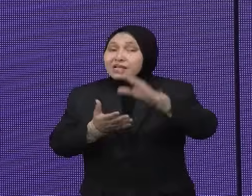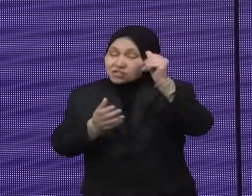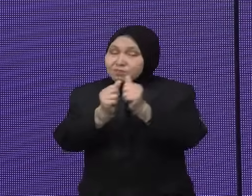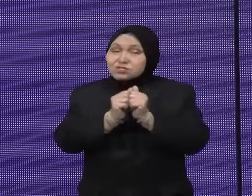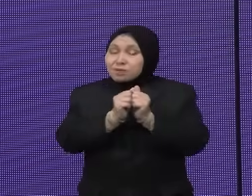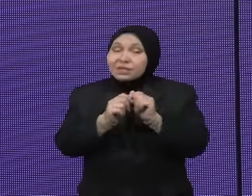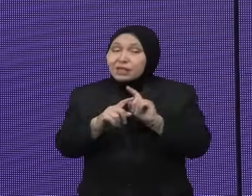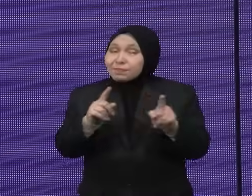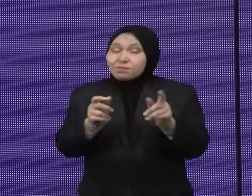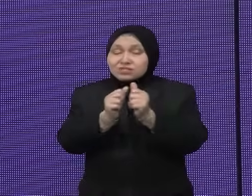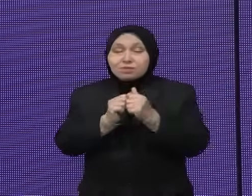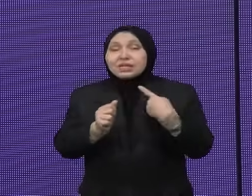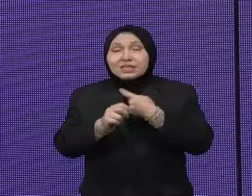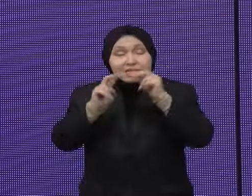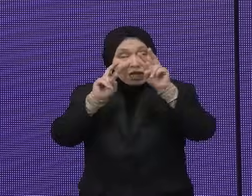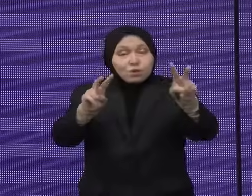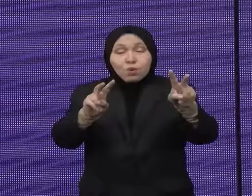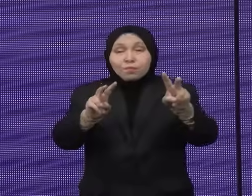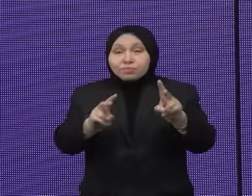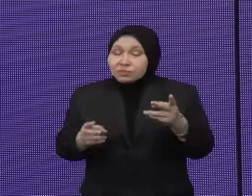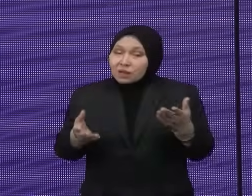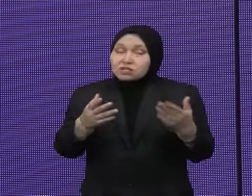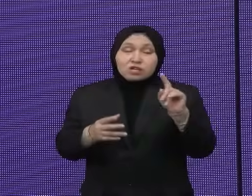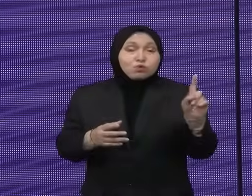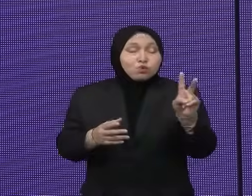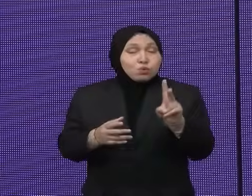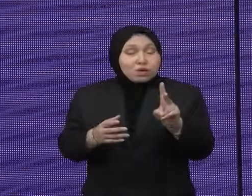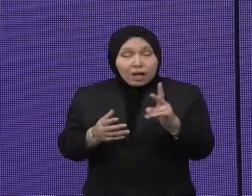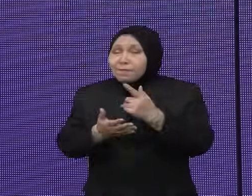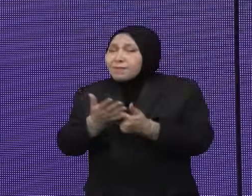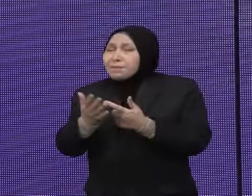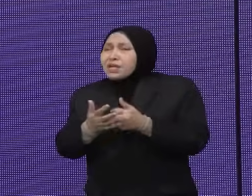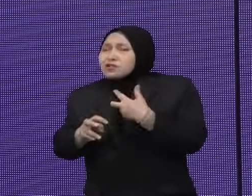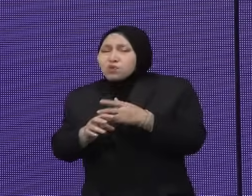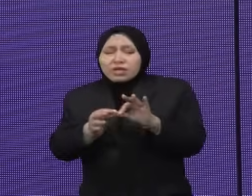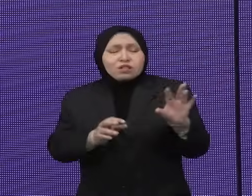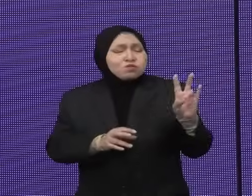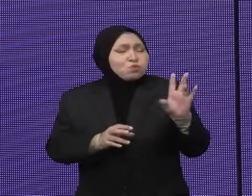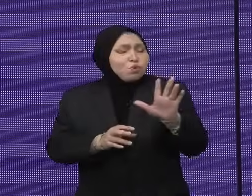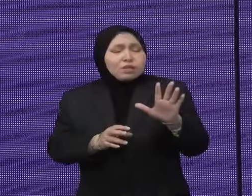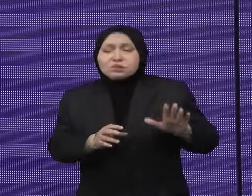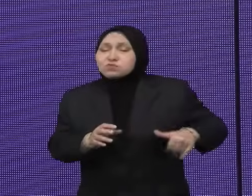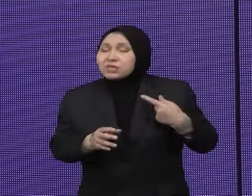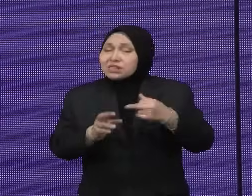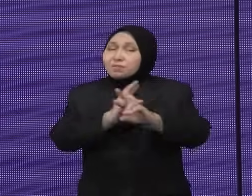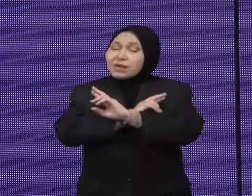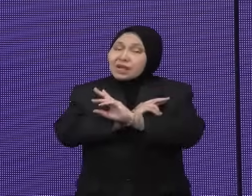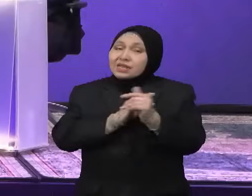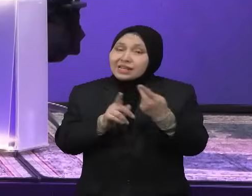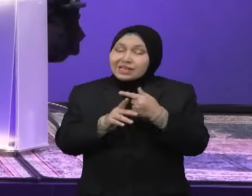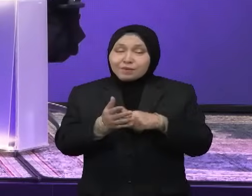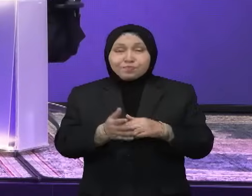bersama. Namun mari sama-sama kita lihat dahulu mungkin satu dua selekoh tajam ayat 75 sebelum kita berehat pada kali ini.